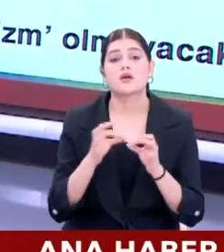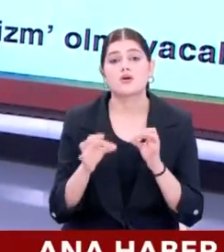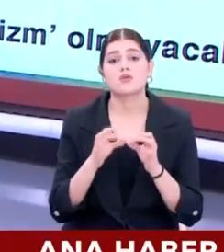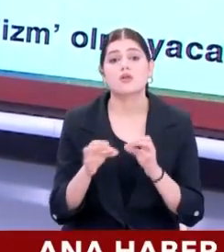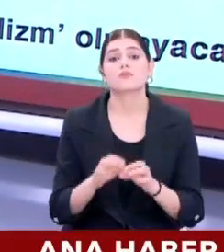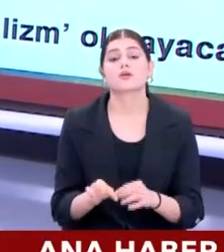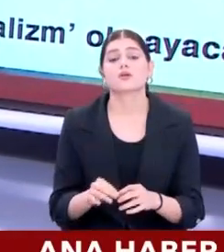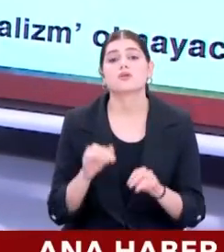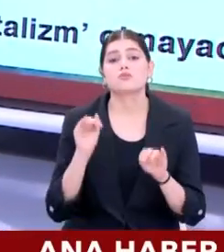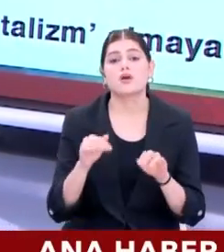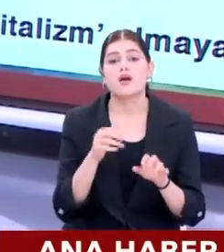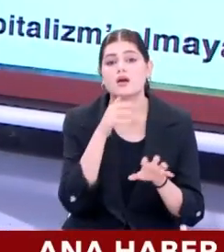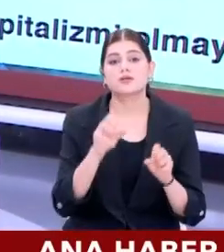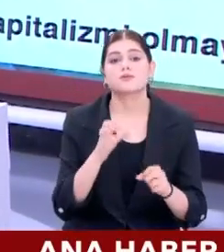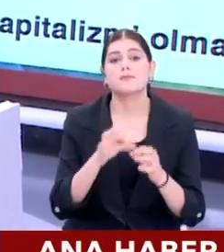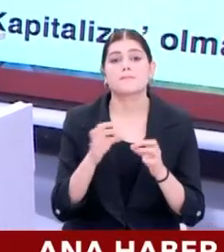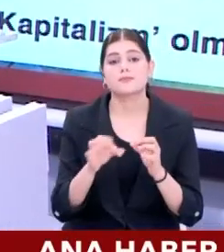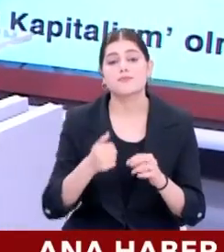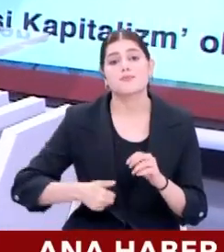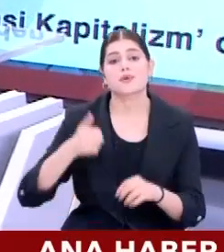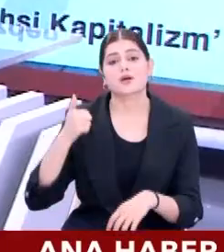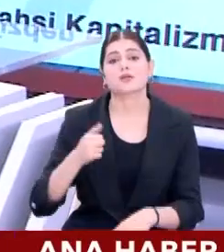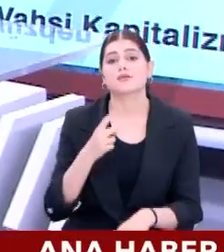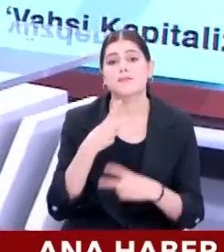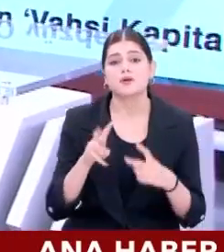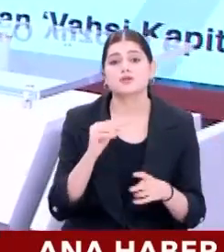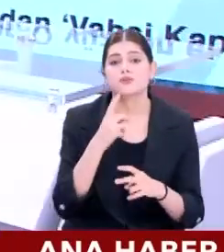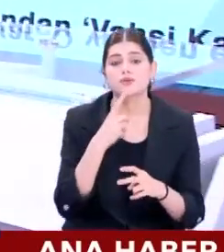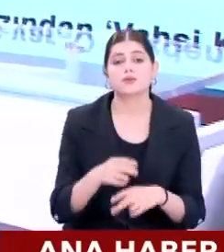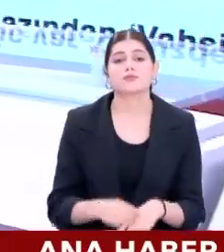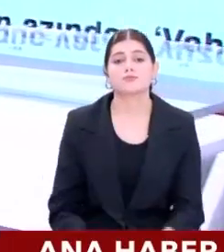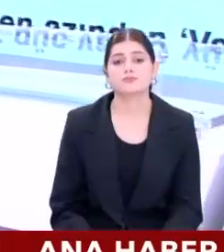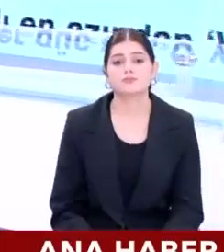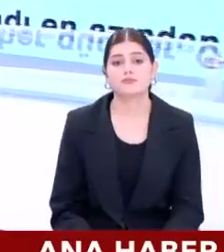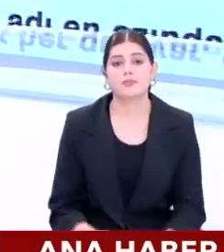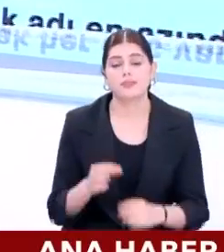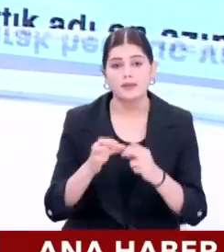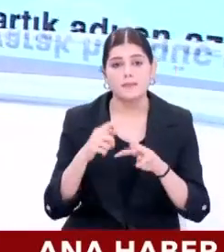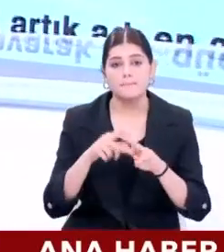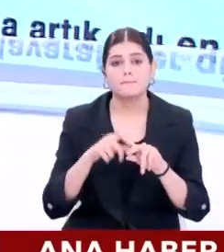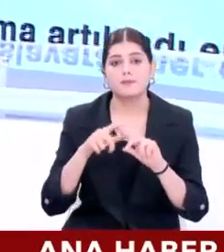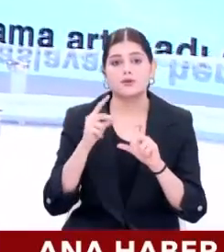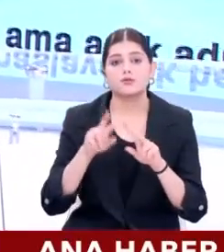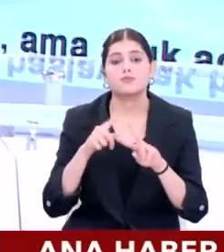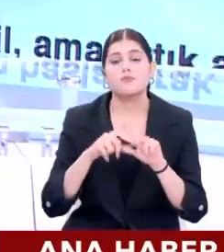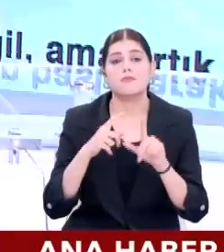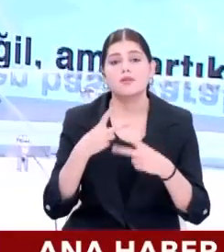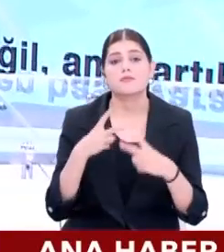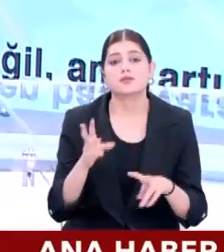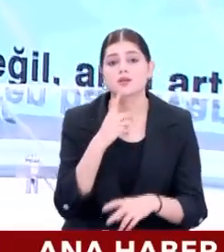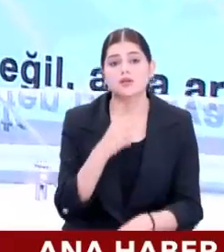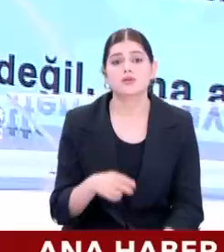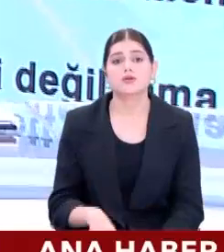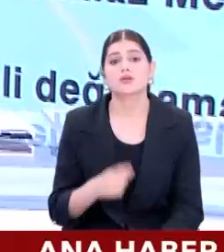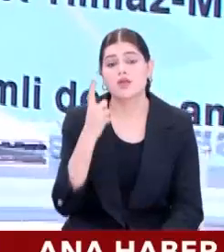zaten ister istemez müdahil Hazine ve maliye Bakanlığından başlayarak hazineden başlayarak yani Beyt'ül maldan başlayarak devletin ekonomi üzerinde ciddi